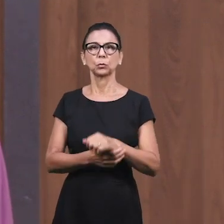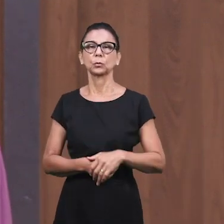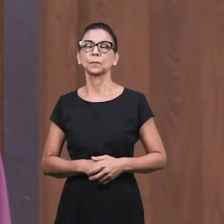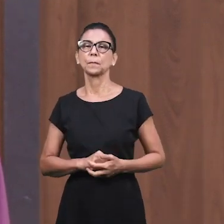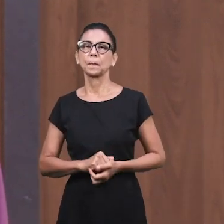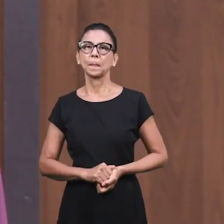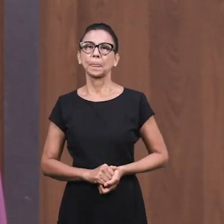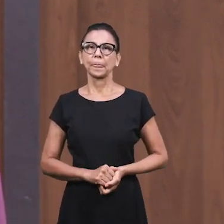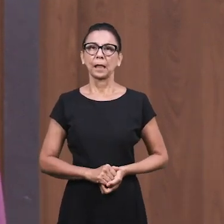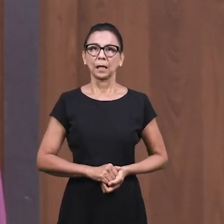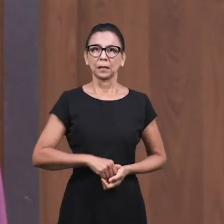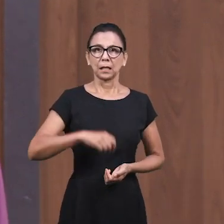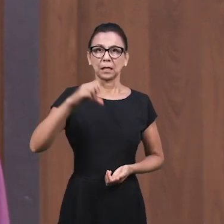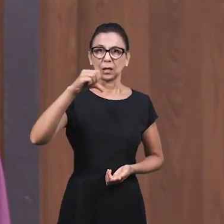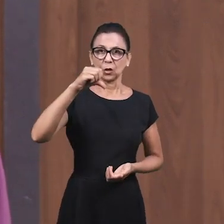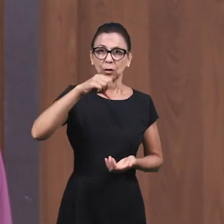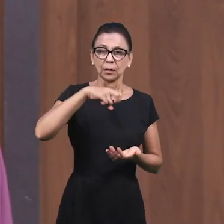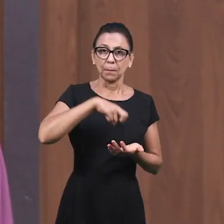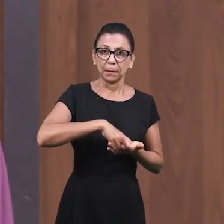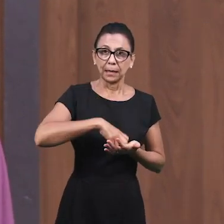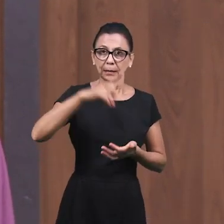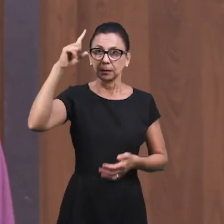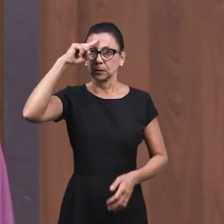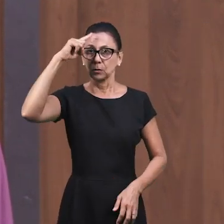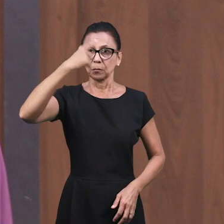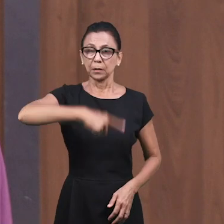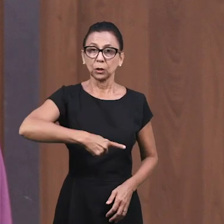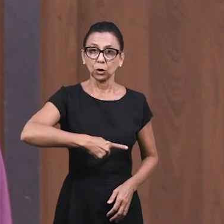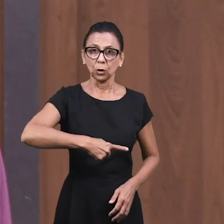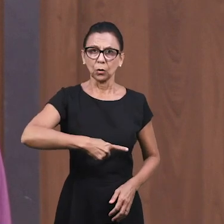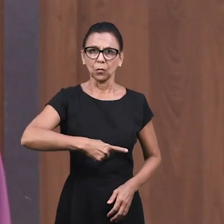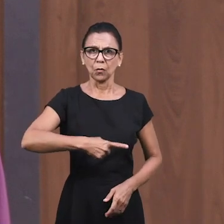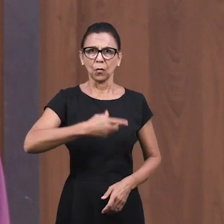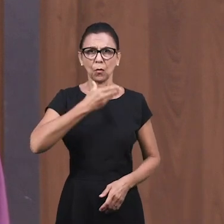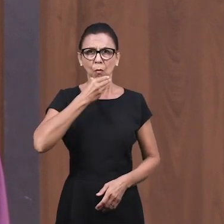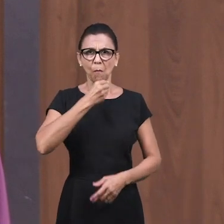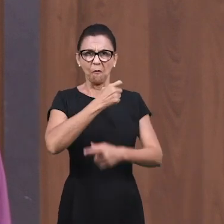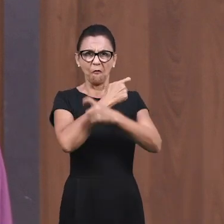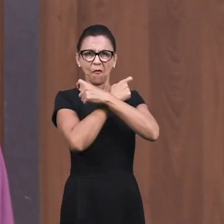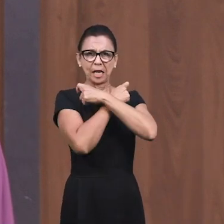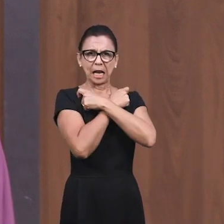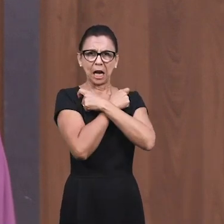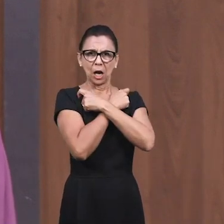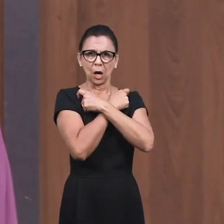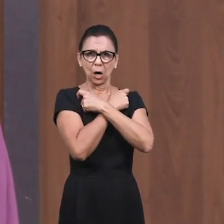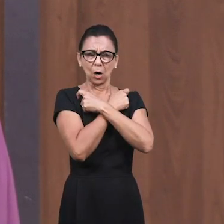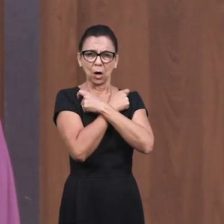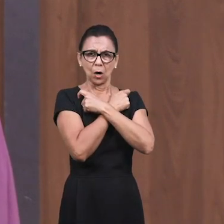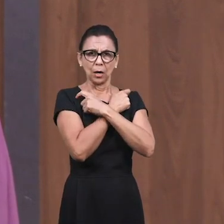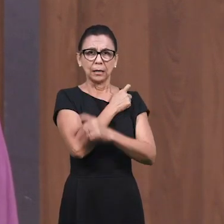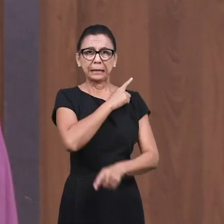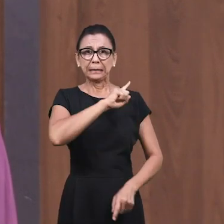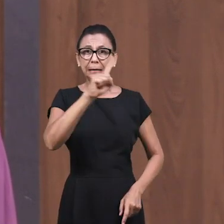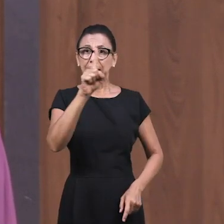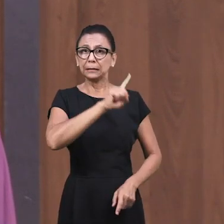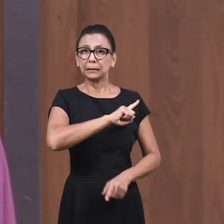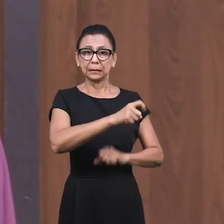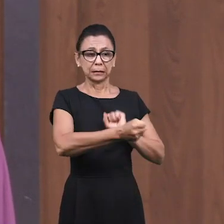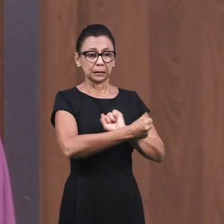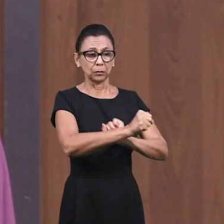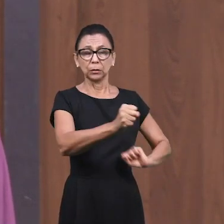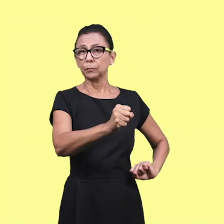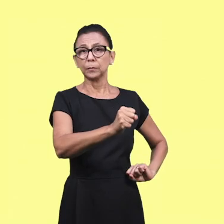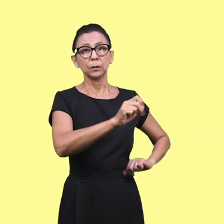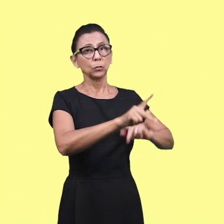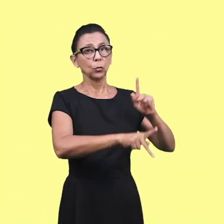plaies, Pharaon n'a pas laissé le peuple partir. Et Dieu donc a annoncé la 10e plaie. À